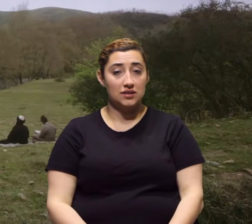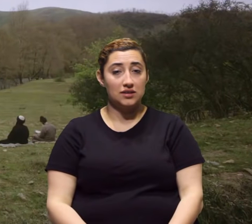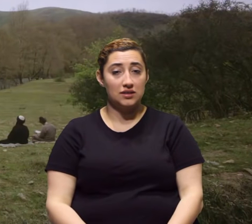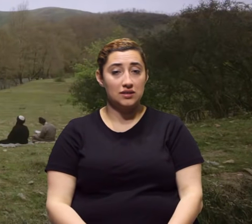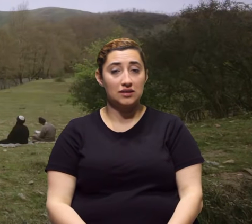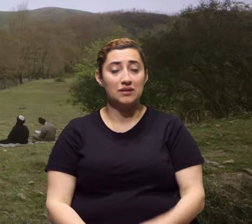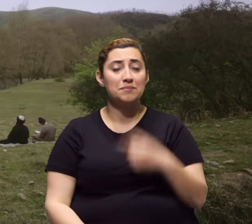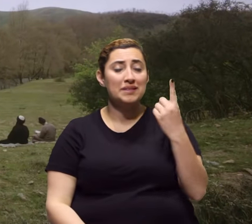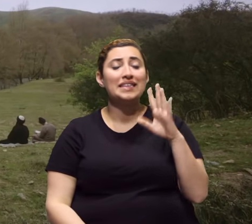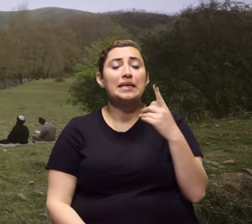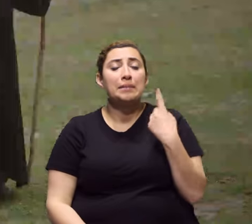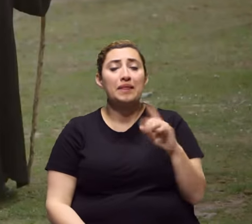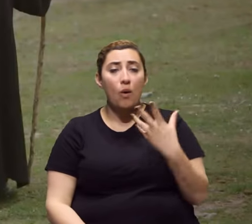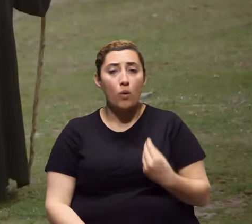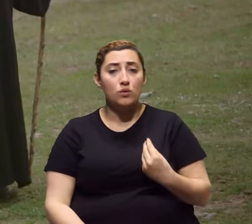birine bindir.